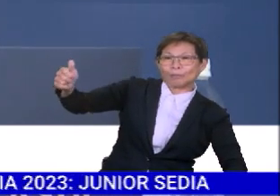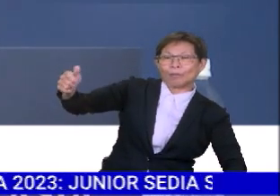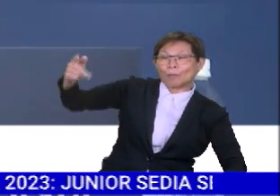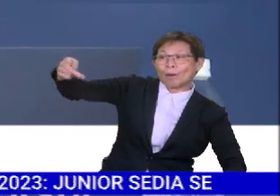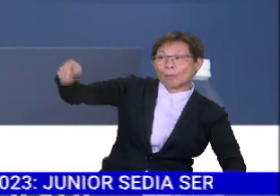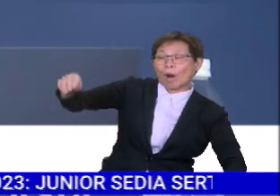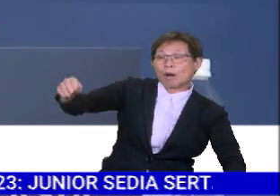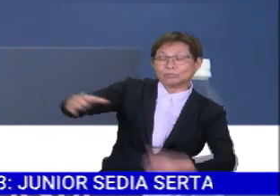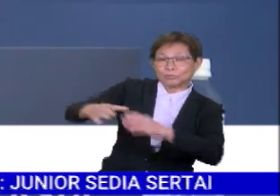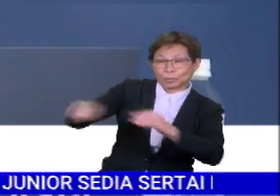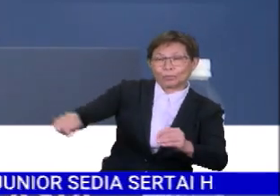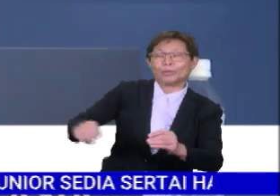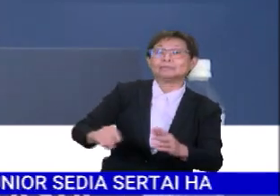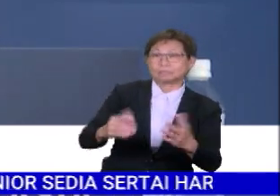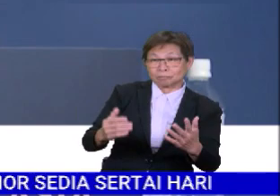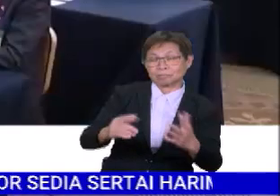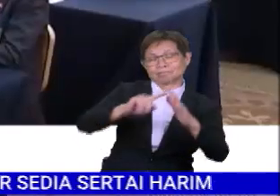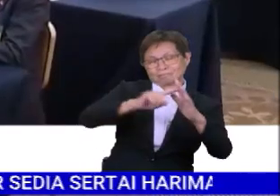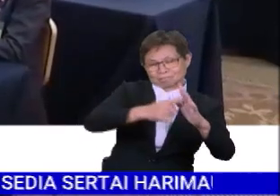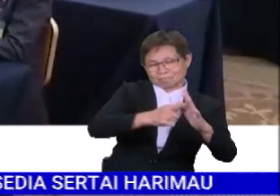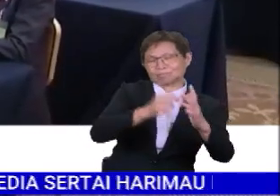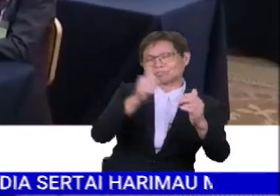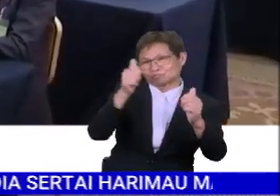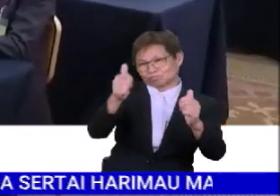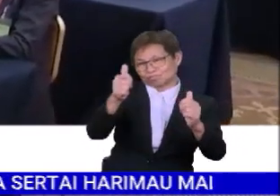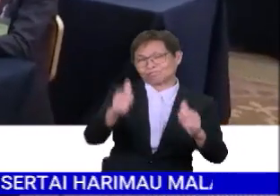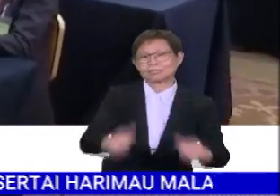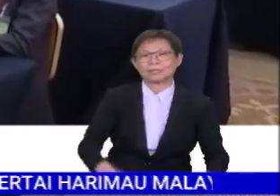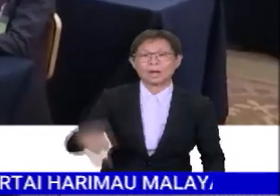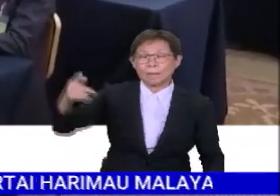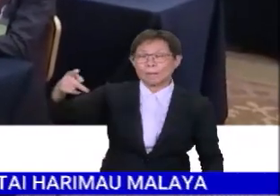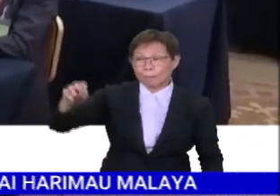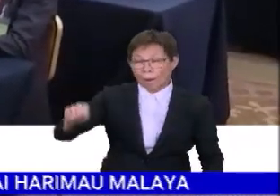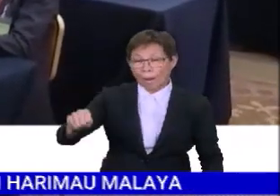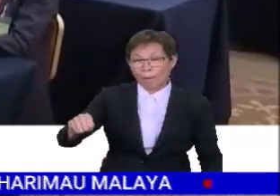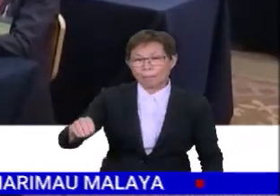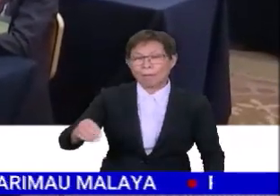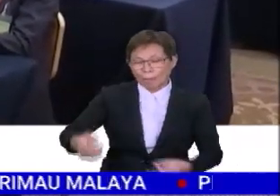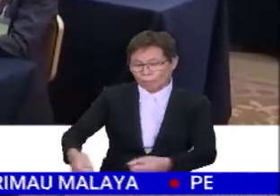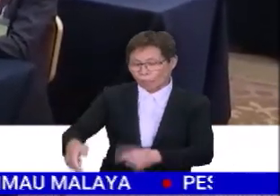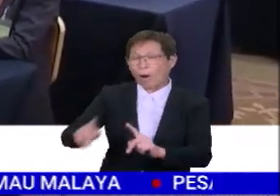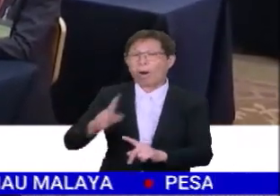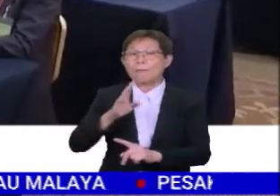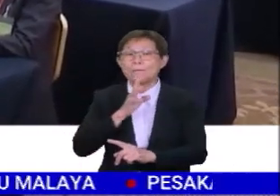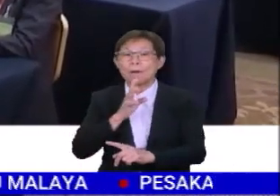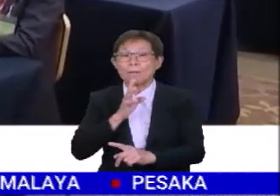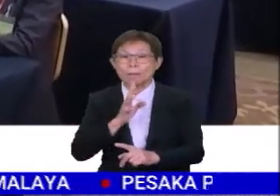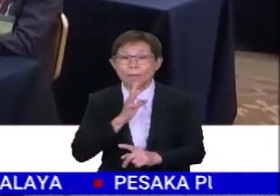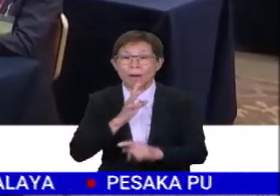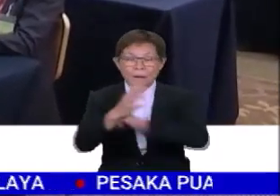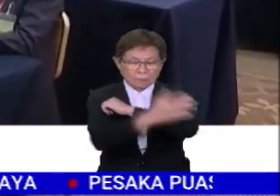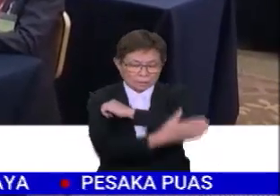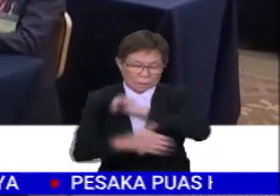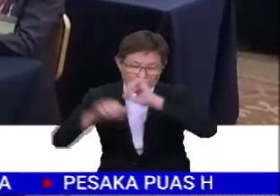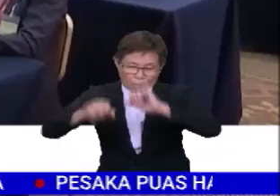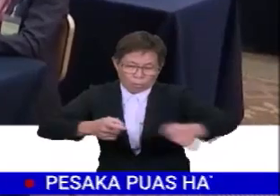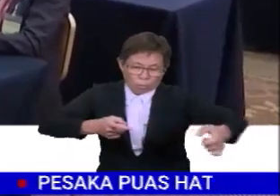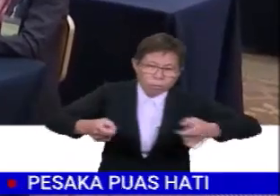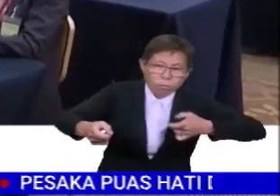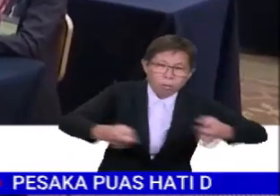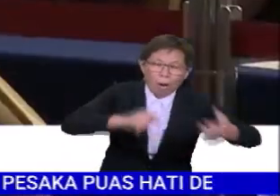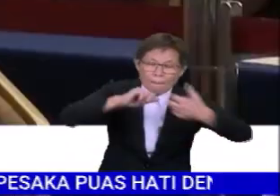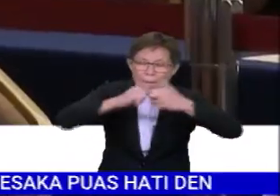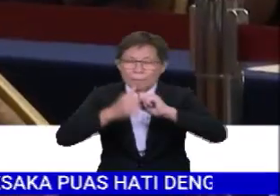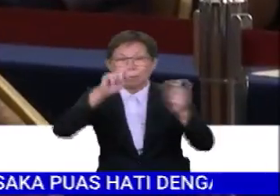adalah titik permulaan yang baik. Perdana Menteri juga mengambil peluang menegaskan tiada negara yang mampu mengendalikan